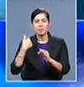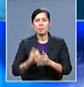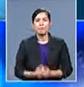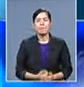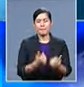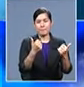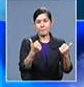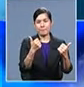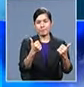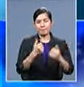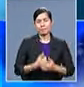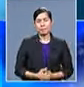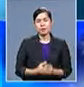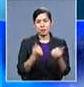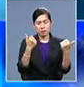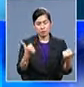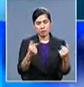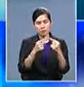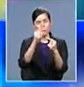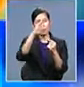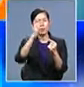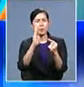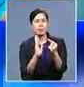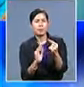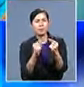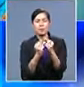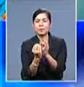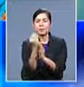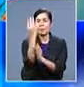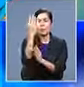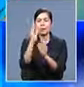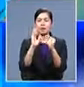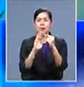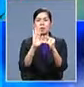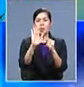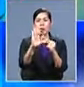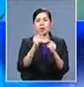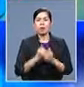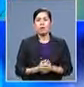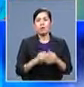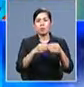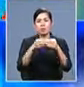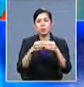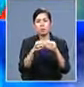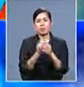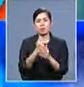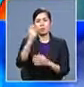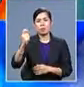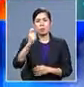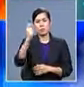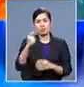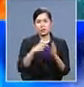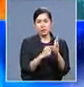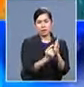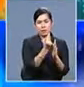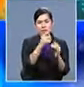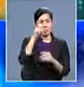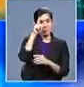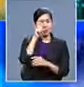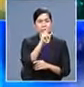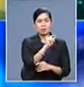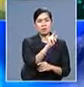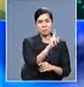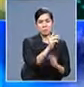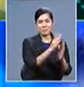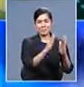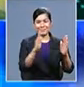ารครับการเข้าสู่ฤดูใบไม้ผลิอย่างเป็นทางการในเอเชียตะวันออกตอนบนนั้นเริ่มมาตั้งแต่วันเสาร์ที่21มีนาคมที่ผ่านมาจากนี้เราจะ